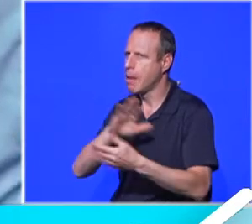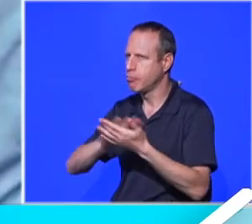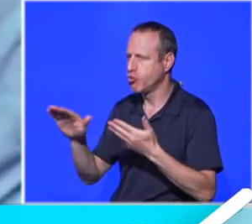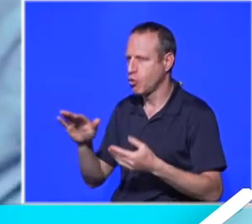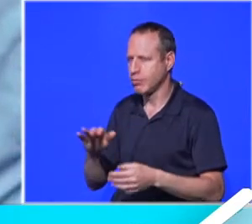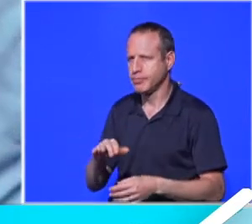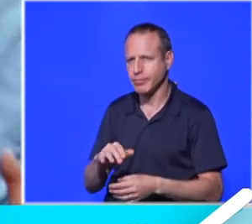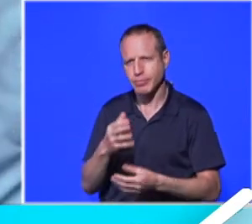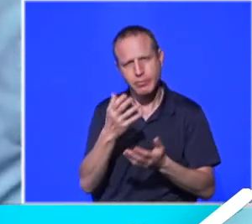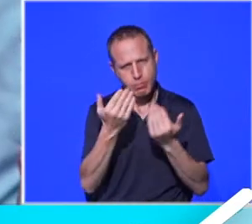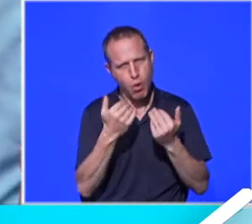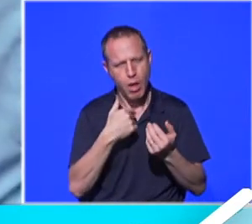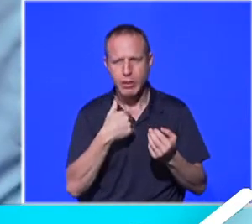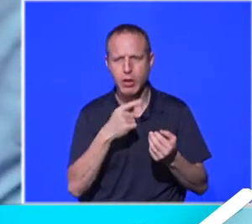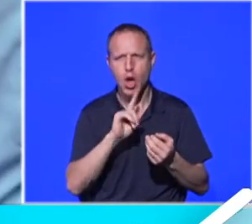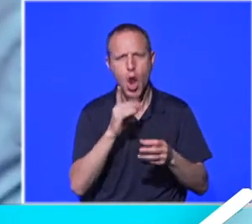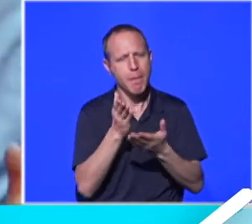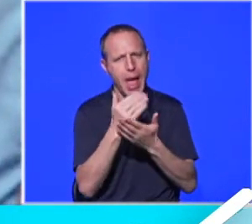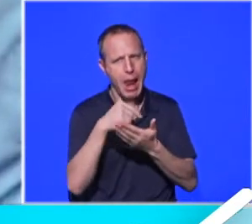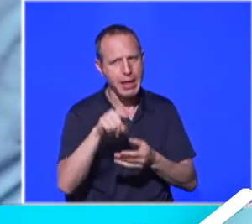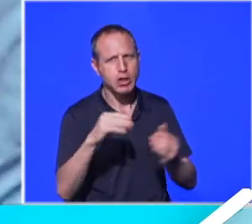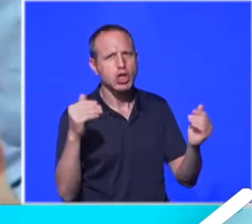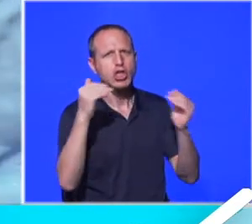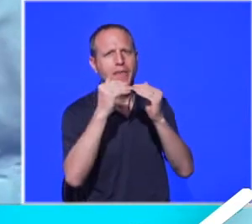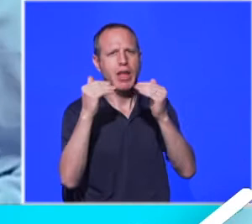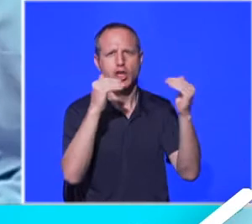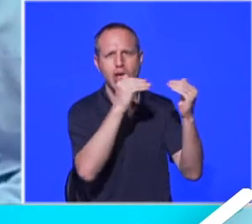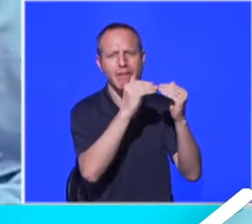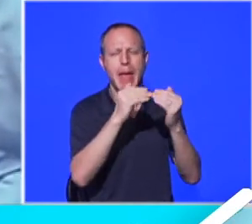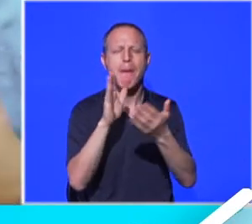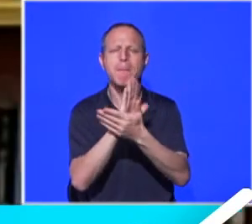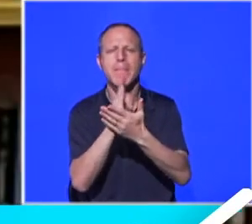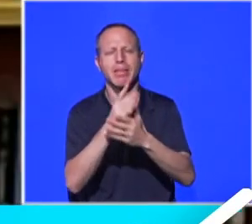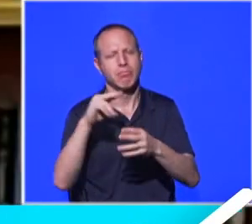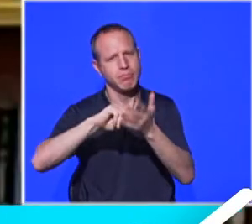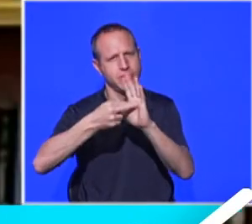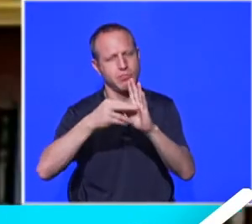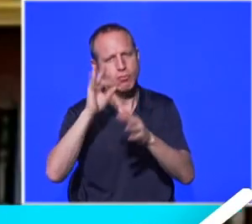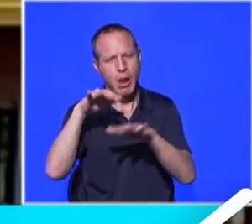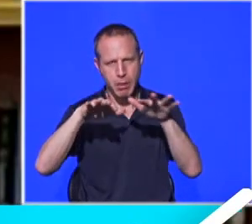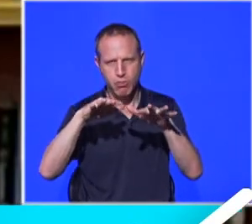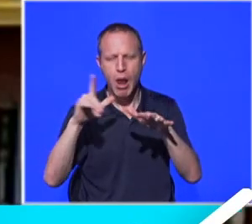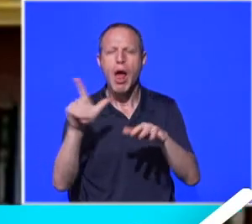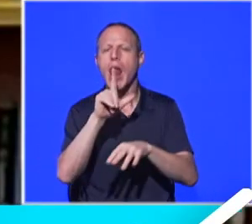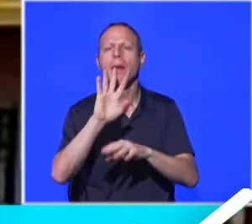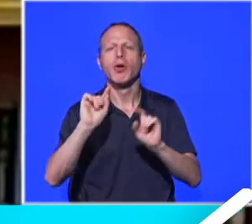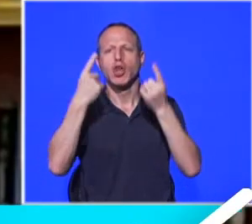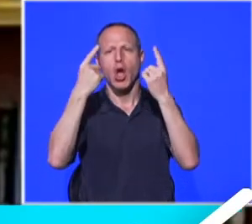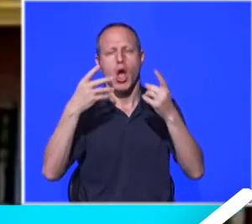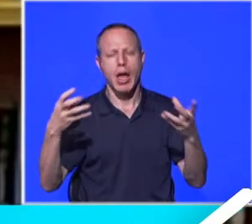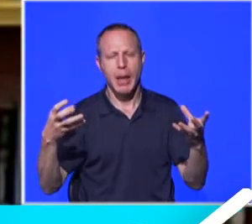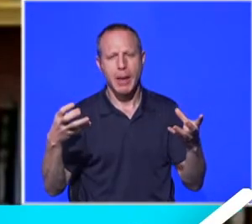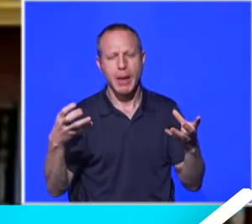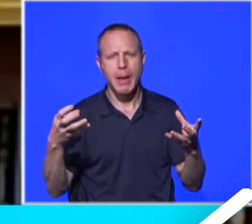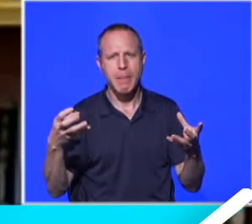אומר, אני לא מחלק את זה שווה בשווה בין המדיניות של הממשלה לבין מה שקורה בתוך החברה